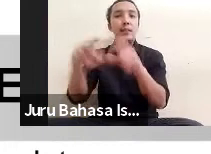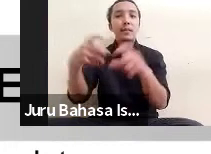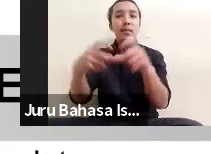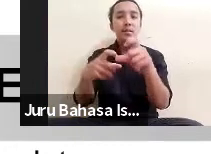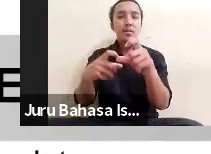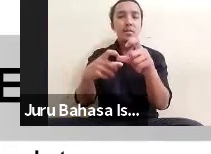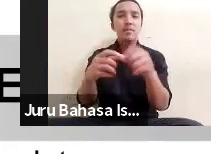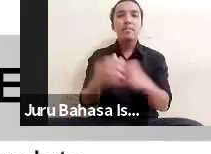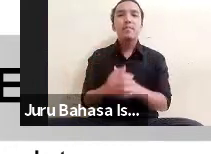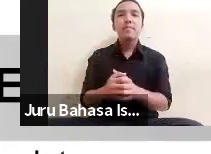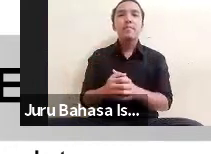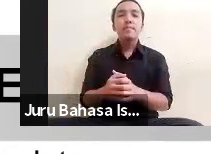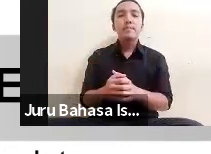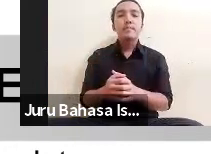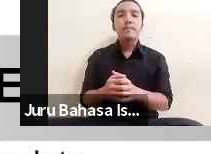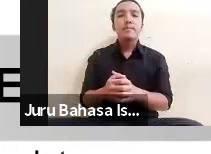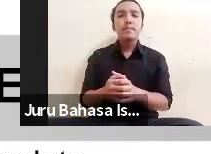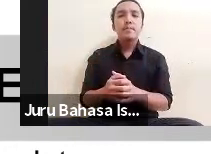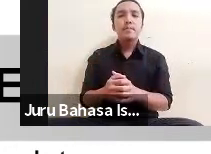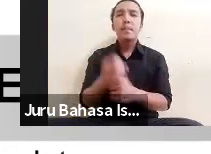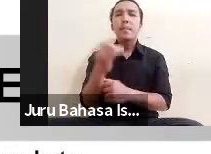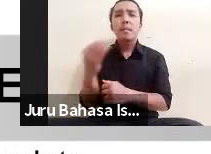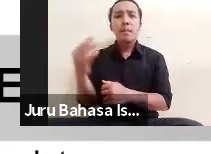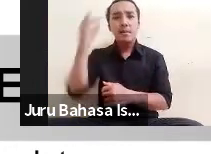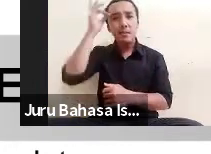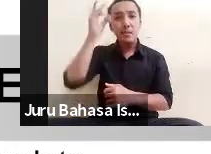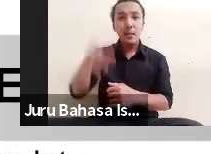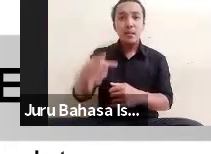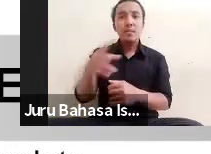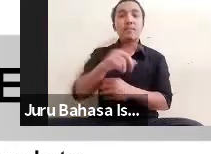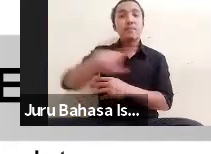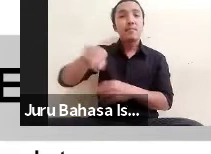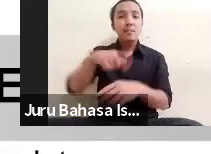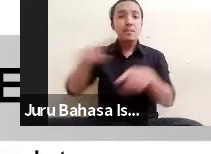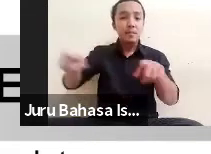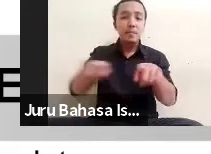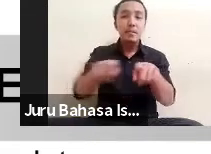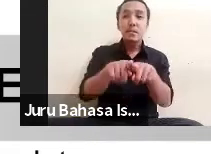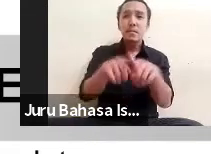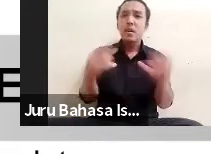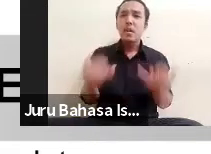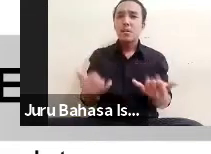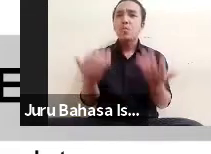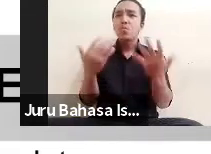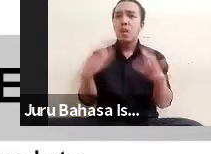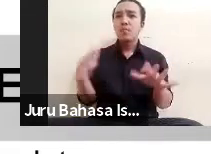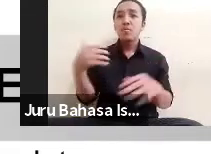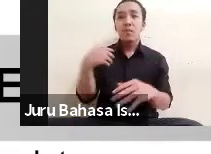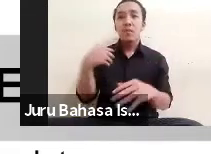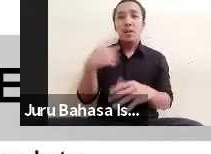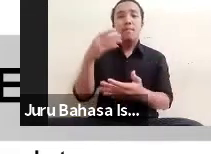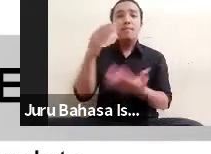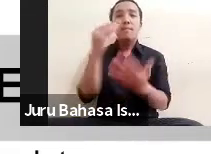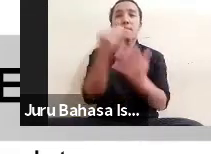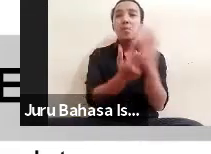Nah, beberapa desa yang kami dampingi, Bapak-Ibu, sekarang juga sudah punya perdes terkait dengan